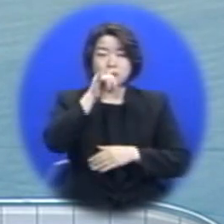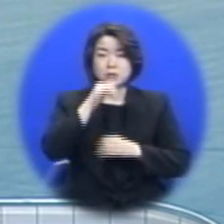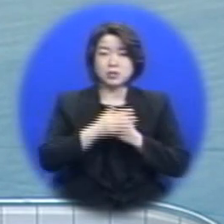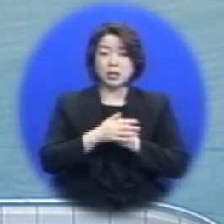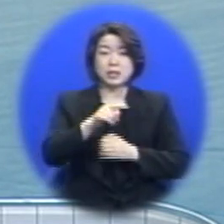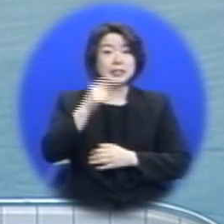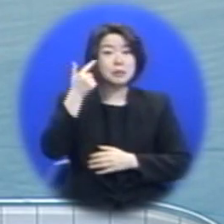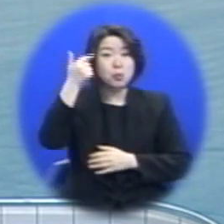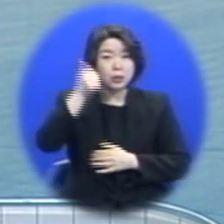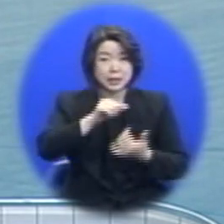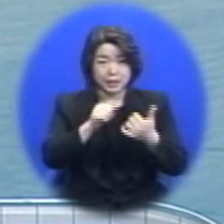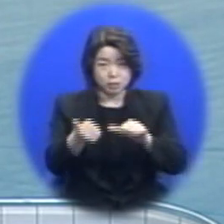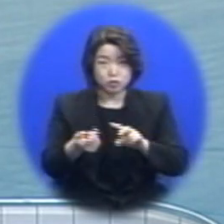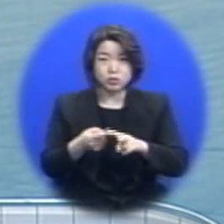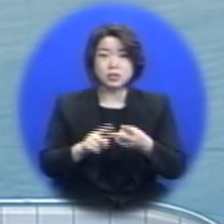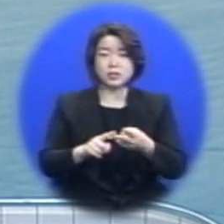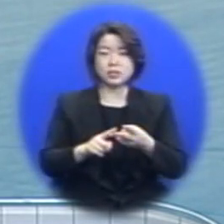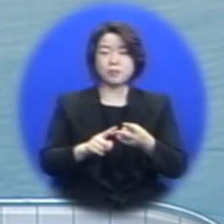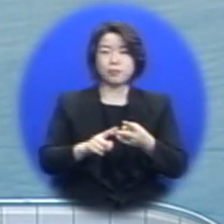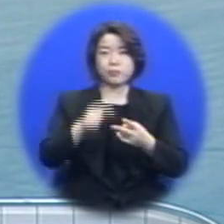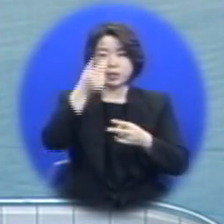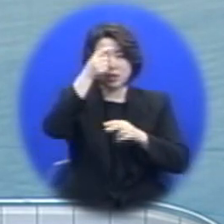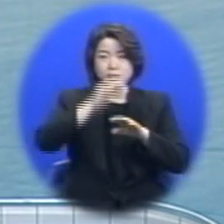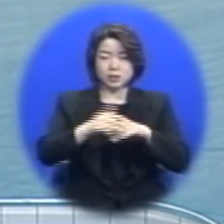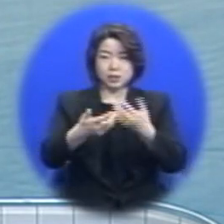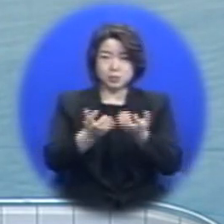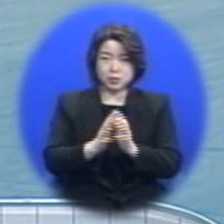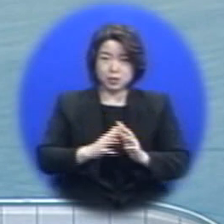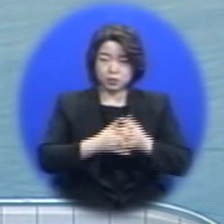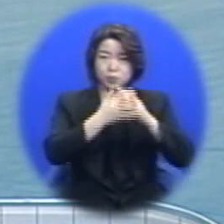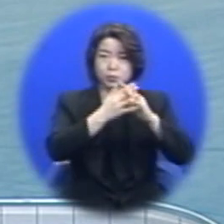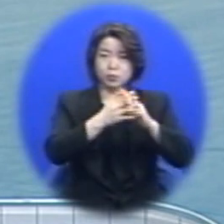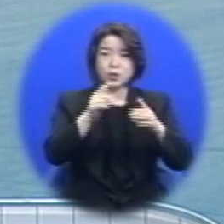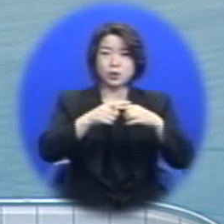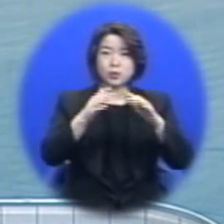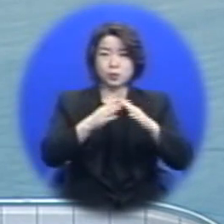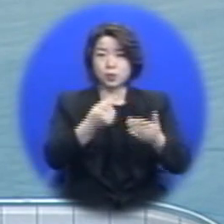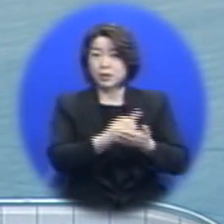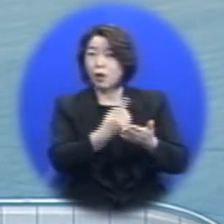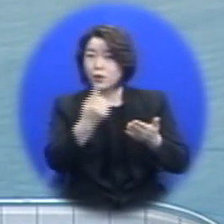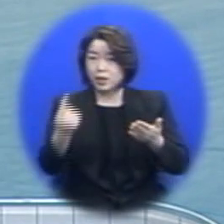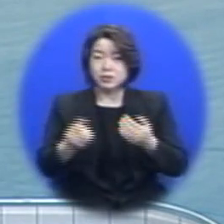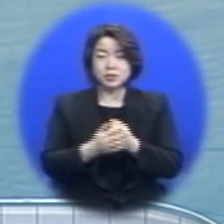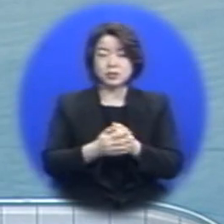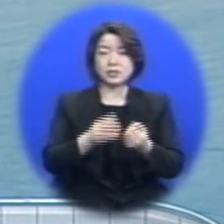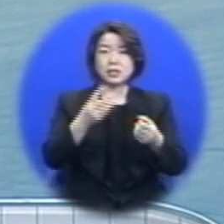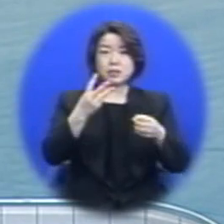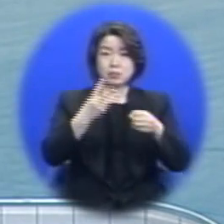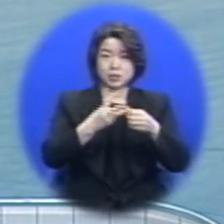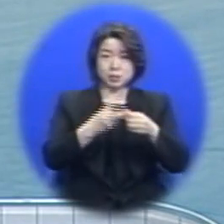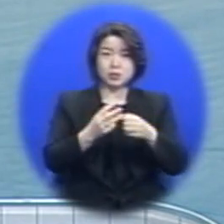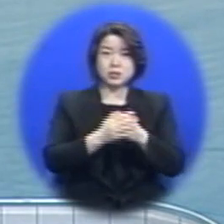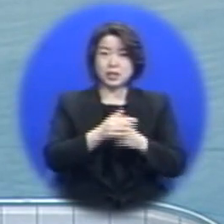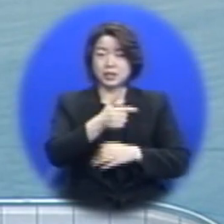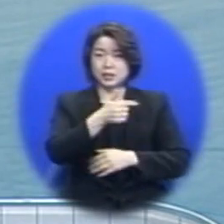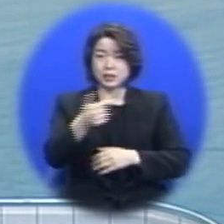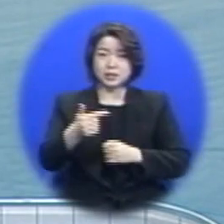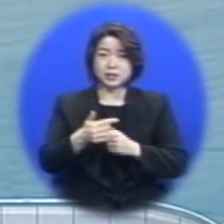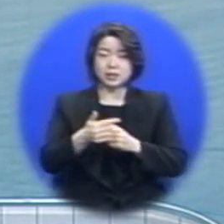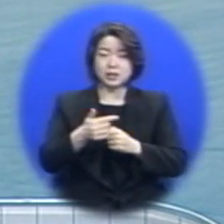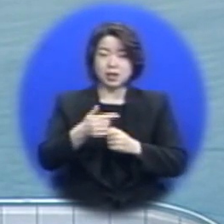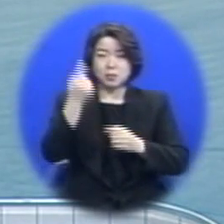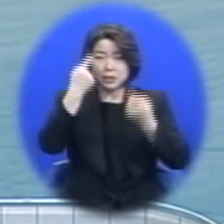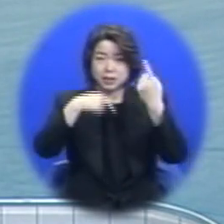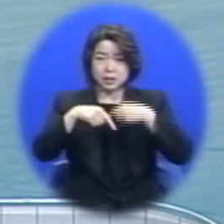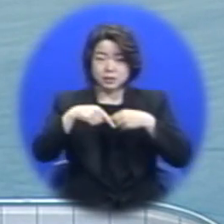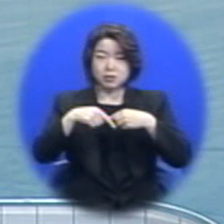목사가 죽든지, 아니면 예배당 건축 끝난 다음에 교회를 떠나든지, 세 번째는 큰 부상을